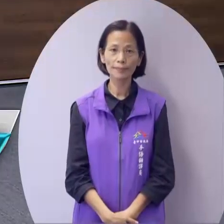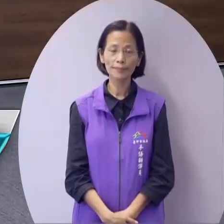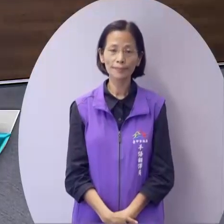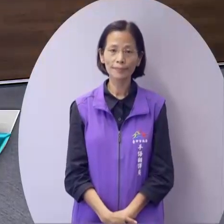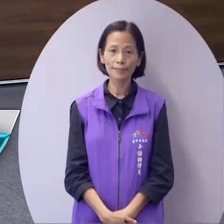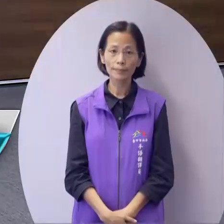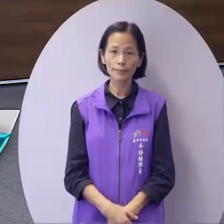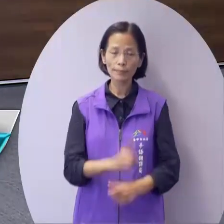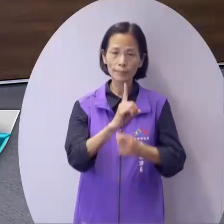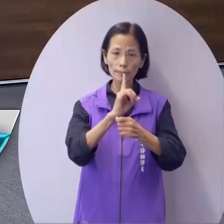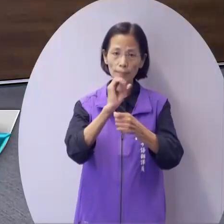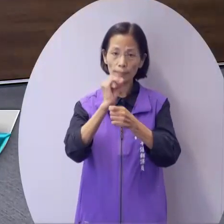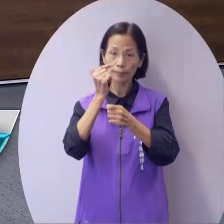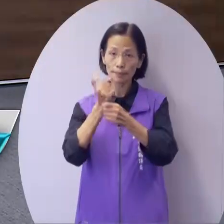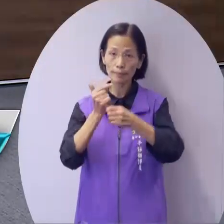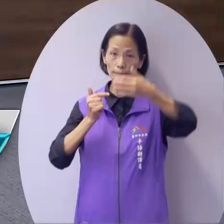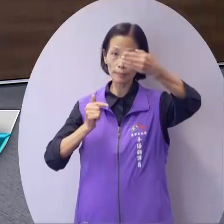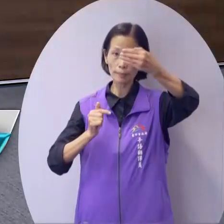在